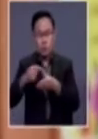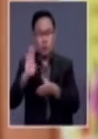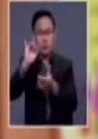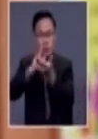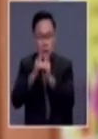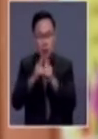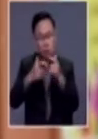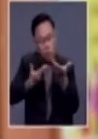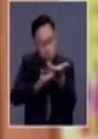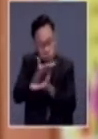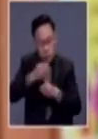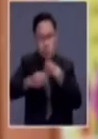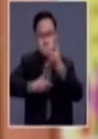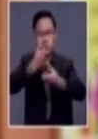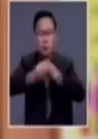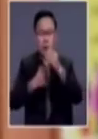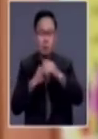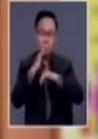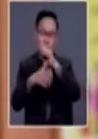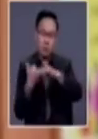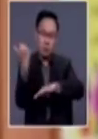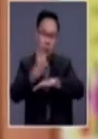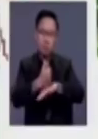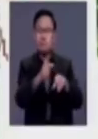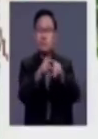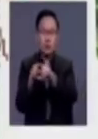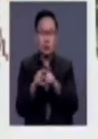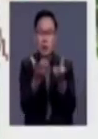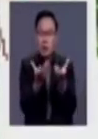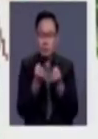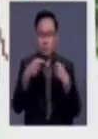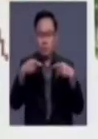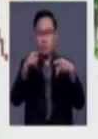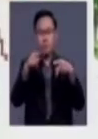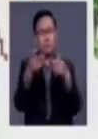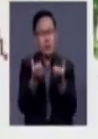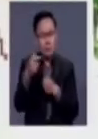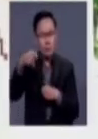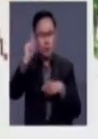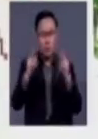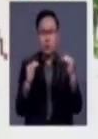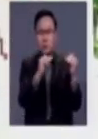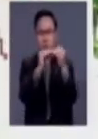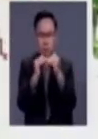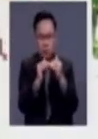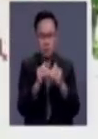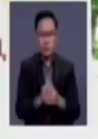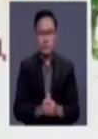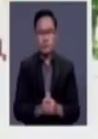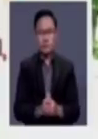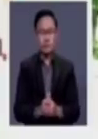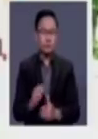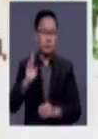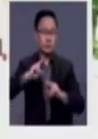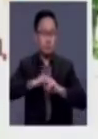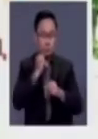นาในความเป็นผู้นำต่อไปในอนาคตด้วยได้ประโยชน์กันหมด จริงๆแล้ว12องค์กรของภาคเอกชนที่เข้ามาจับเรื่องการศึกษา